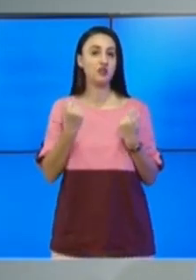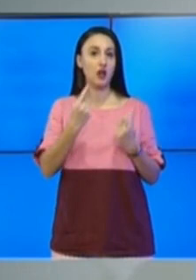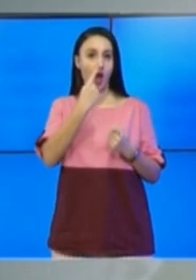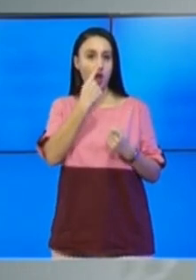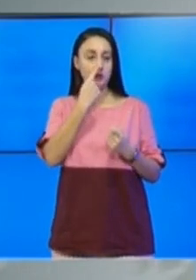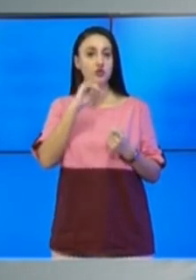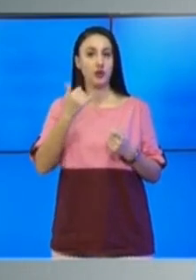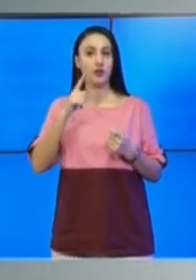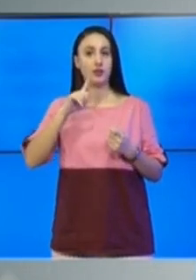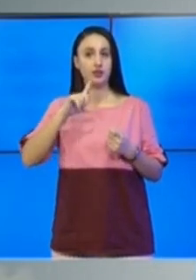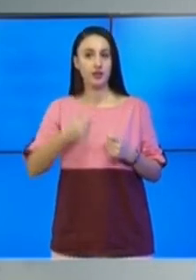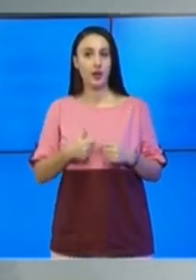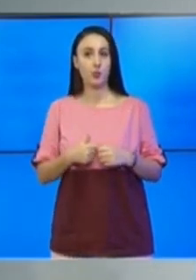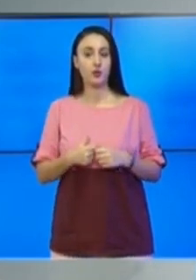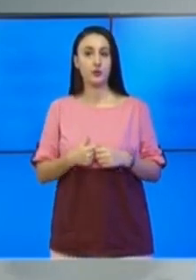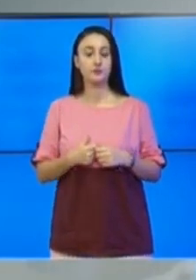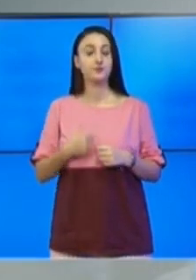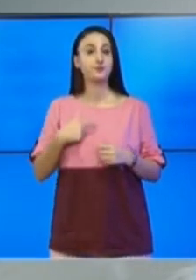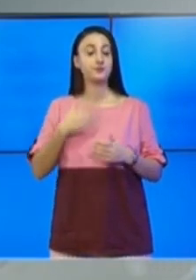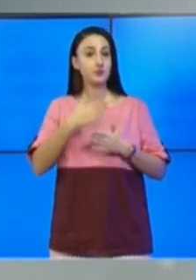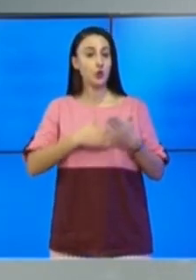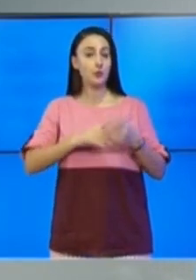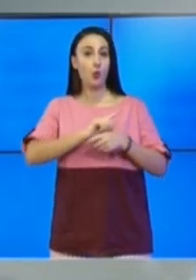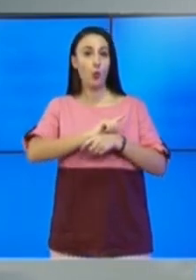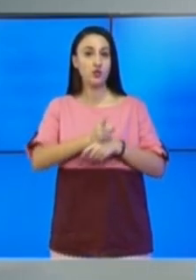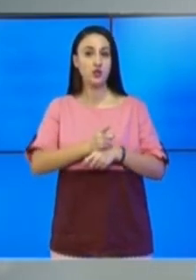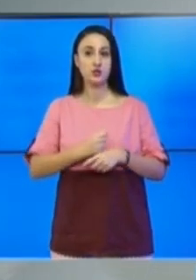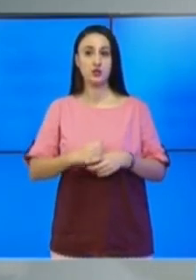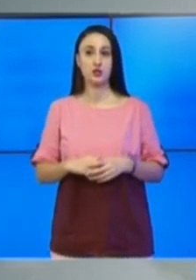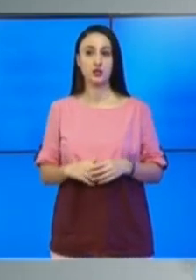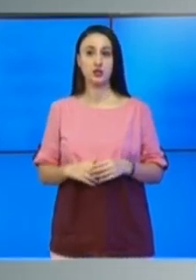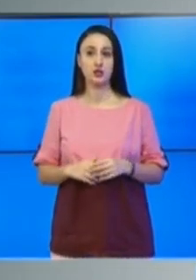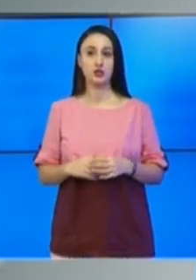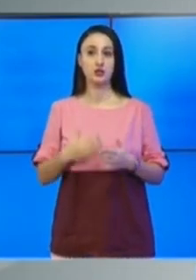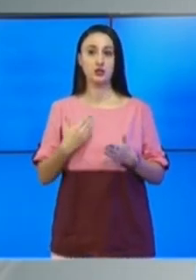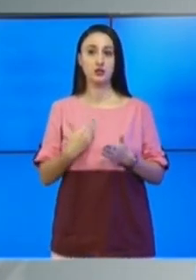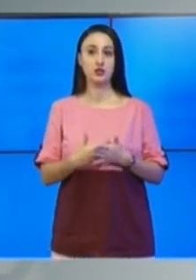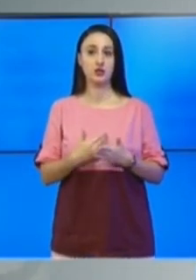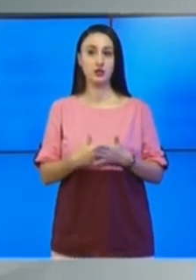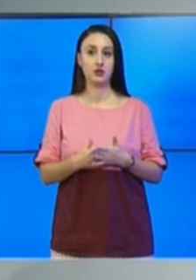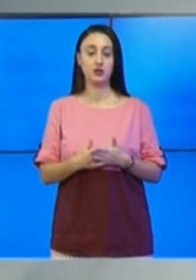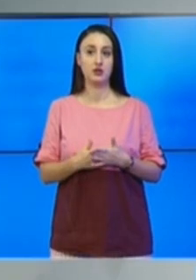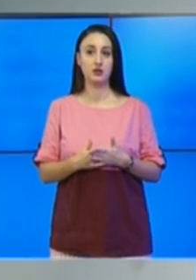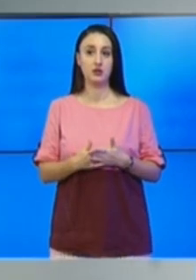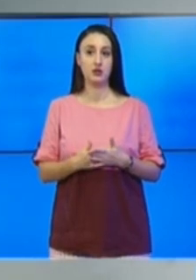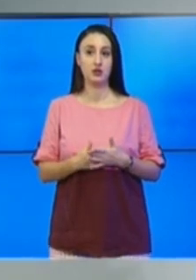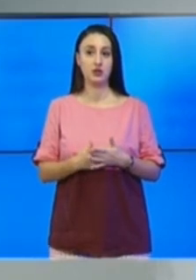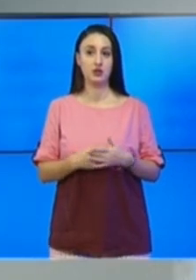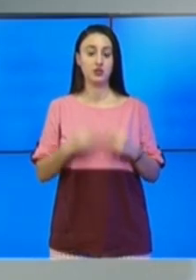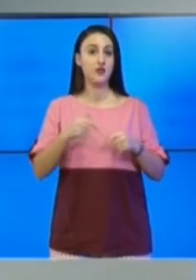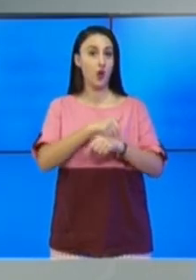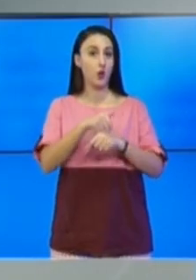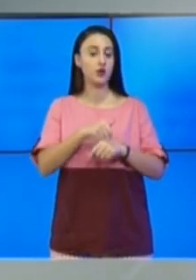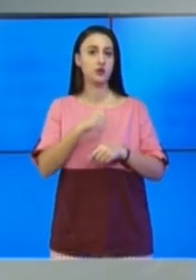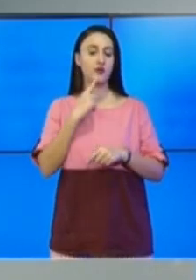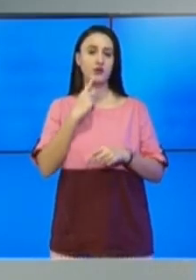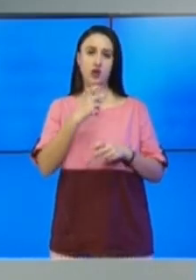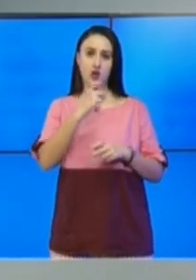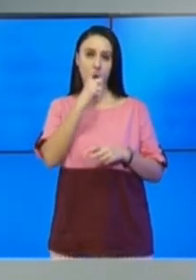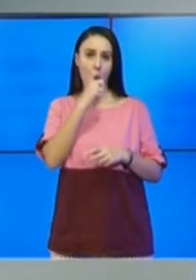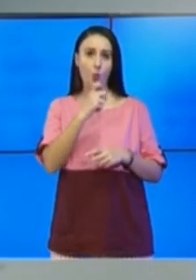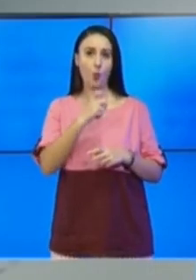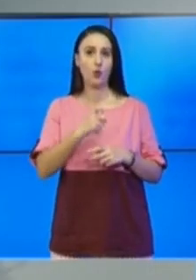trebuit să mă opereze de urgență, pentru că... adică, nu știu, câteva ore s-ar fi necrozat